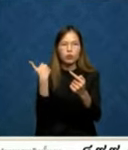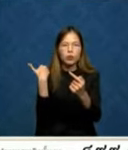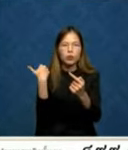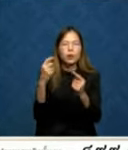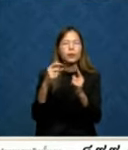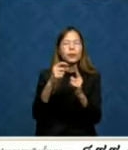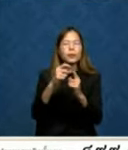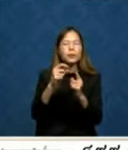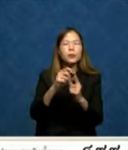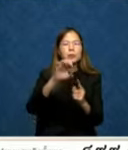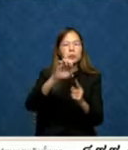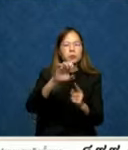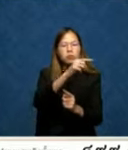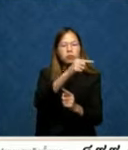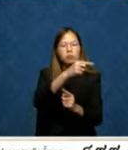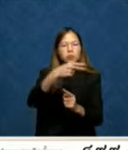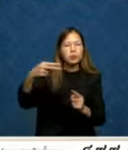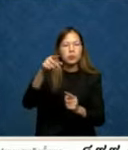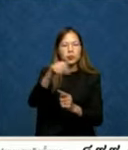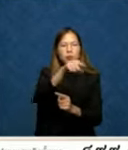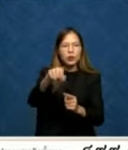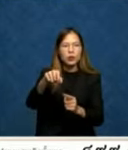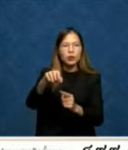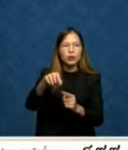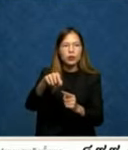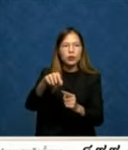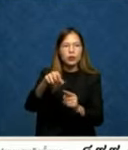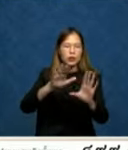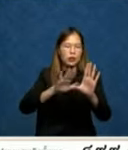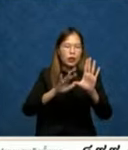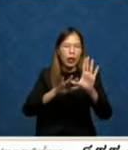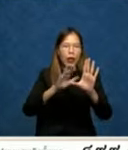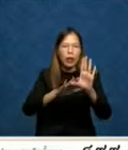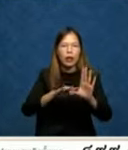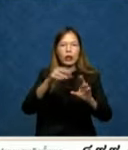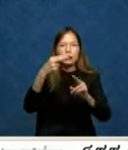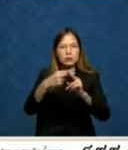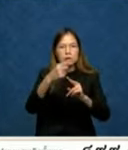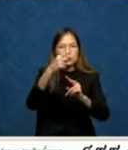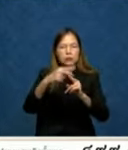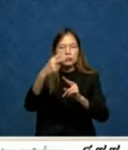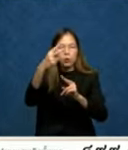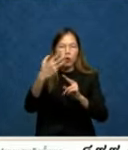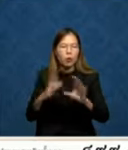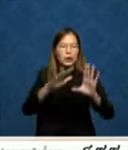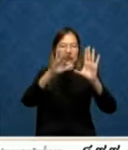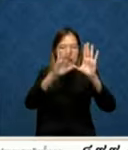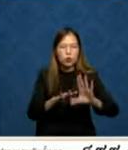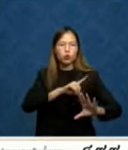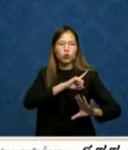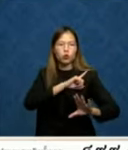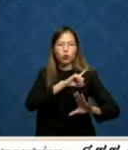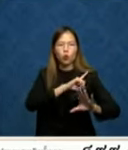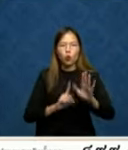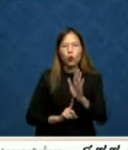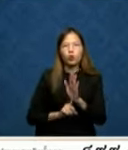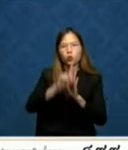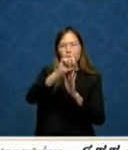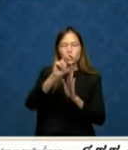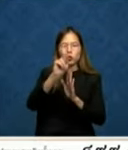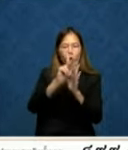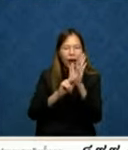e-governmentซึ่งการยืนยันบนตัวแอปพลิเคชันใหม่นี้เป็นการยืนยันตัวตนในระดับสูงที่สุดตามกฎหม